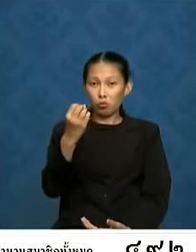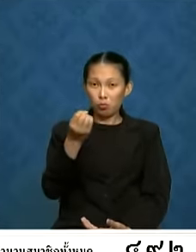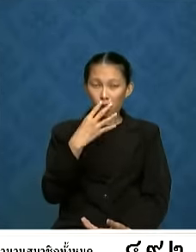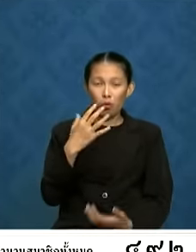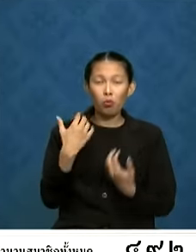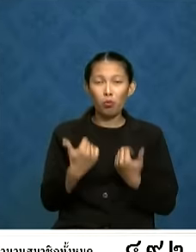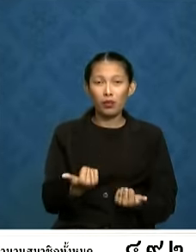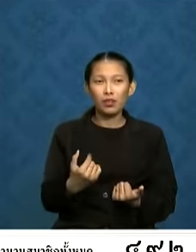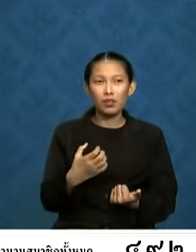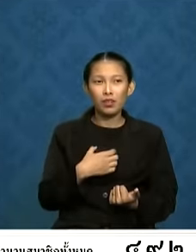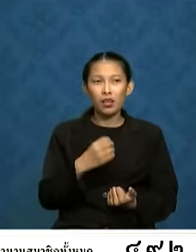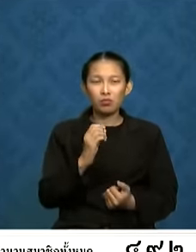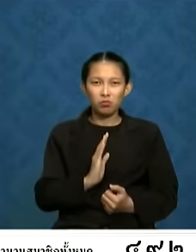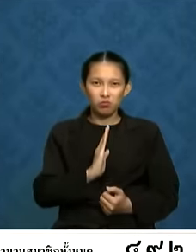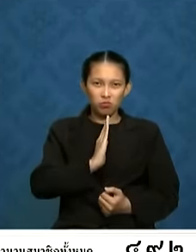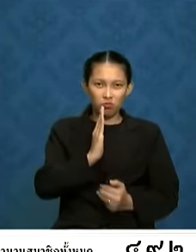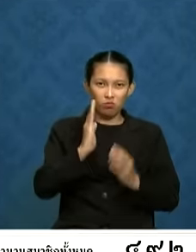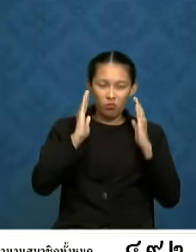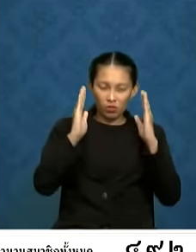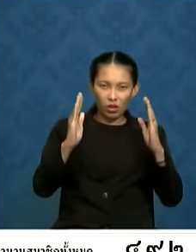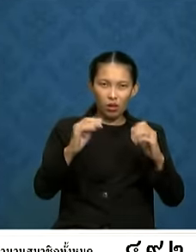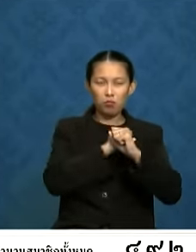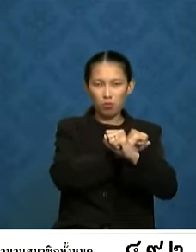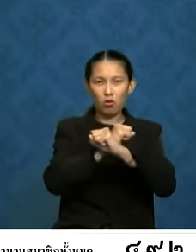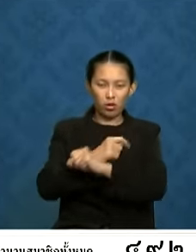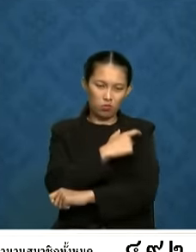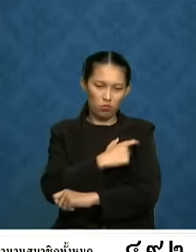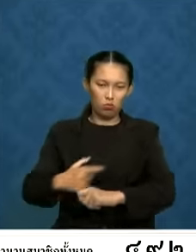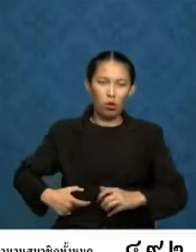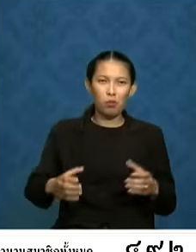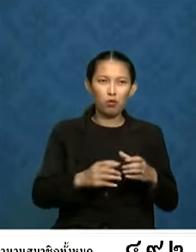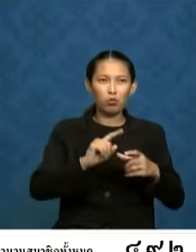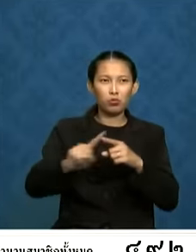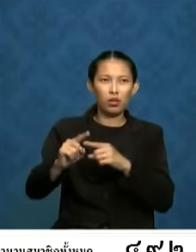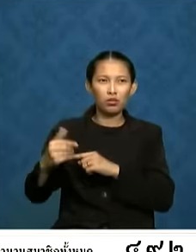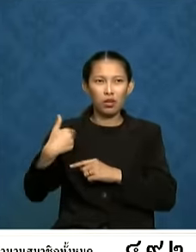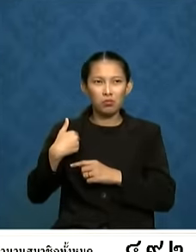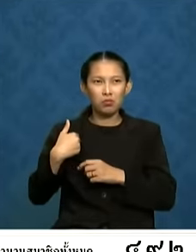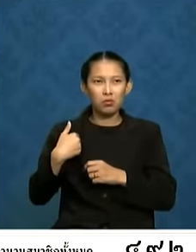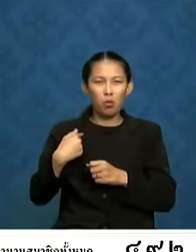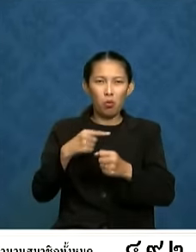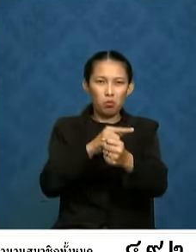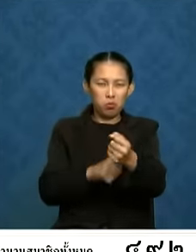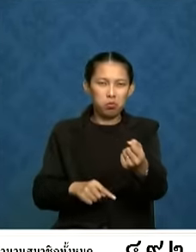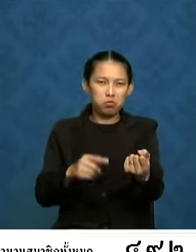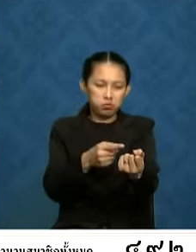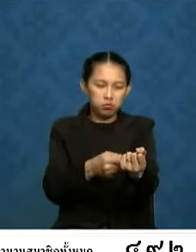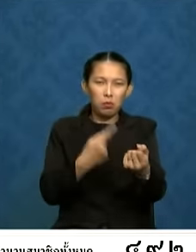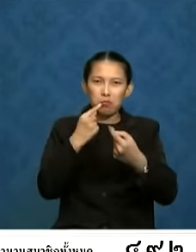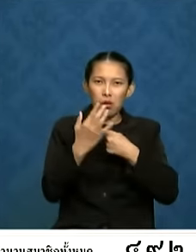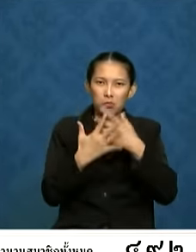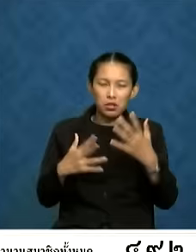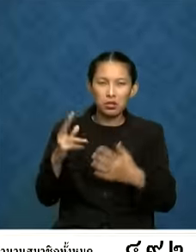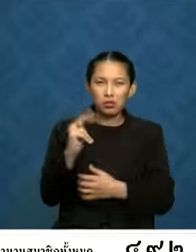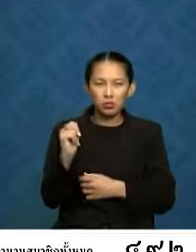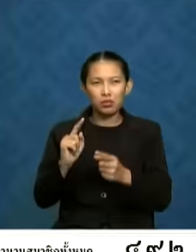ต้องการที่จะแสดงถึงเจตจำนงของการปกป้องสถาบันพระมหากษัตริย์พูดกันไปถึงขนาดว่าเลือดเป็นเลือดสีน้ำเงินอะไรต่างๆเนี่ย